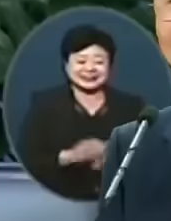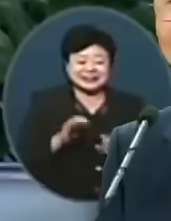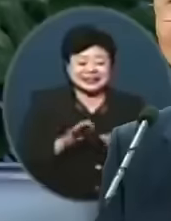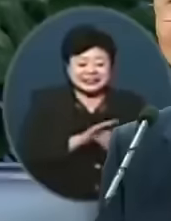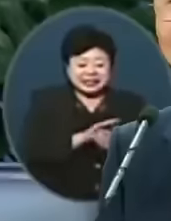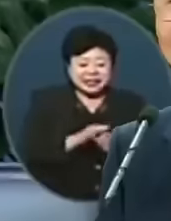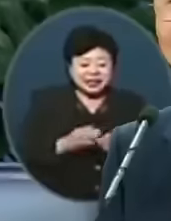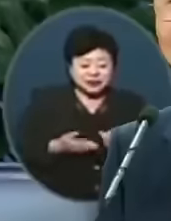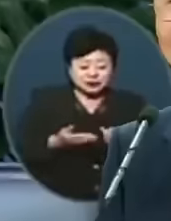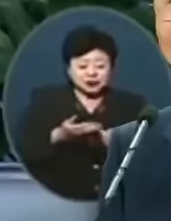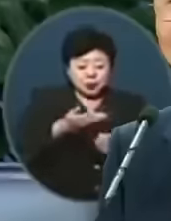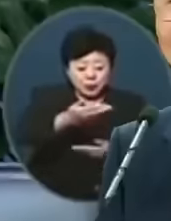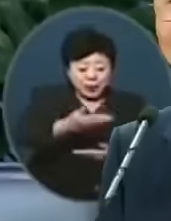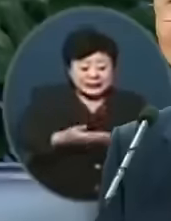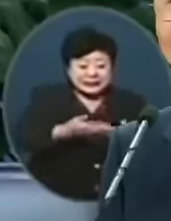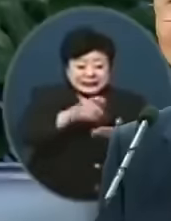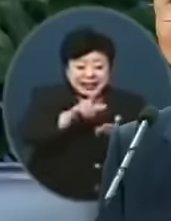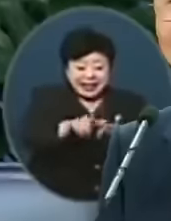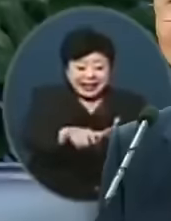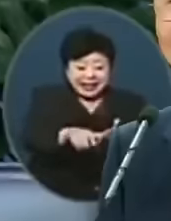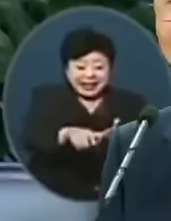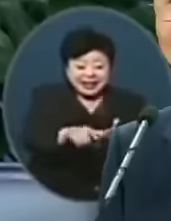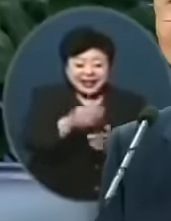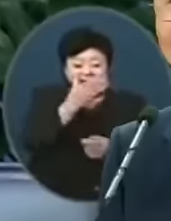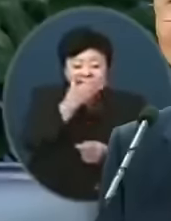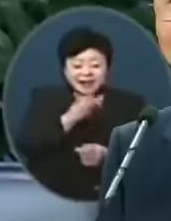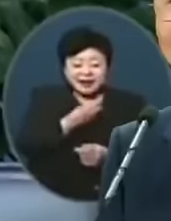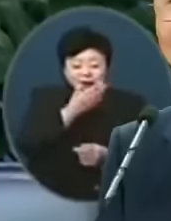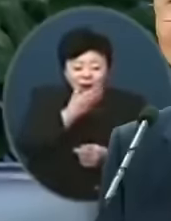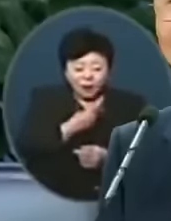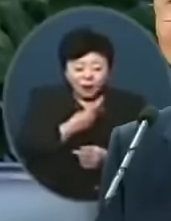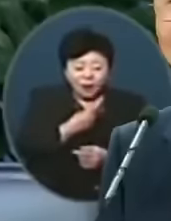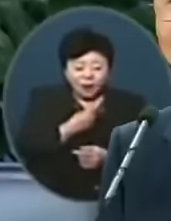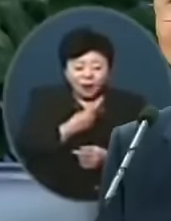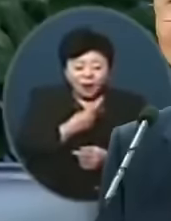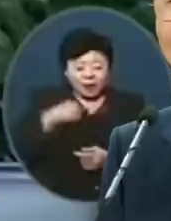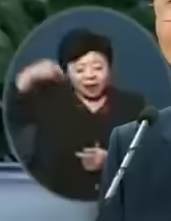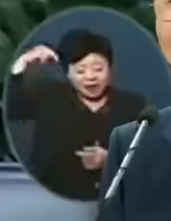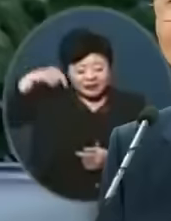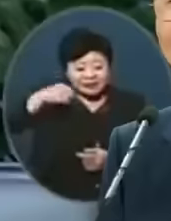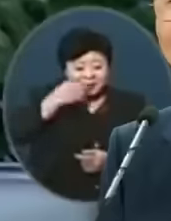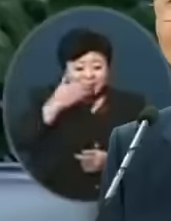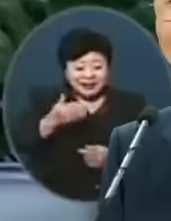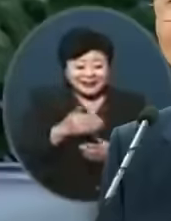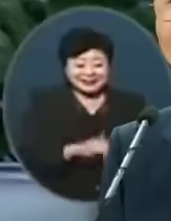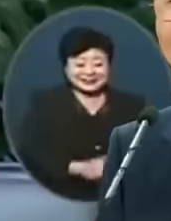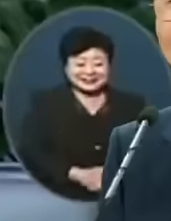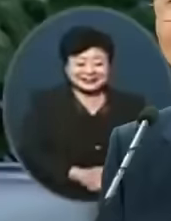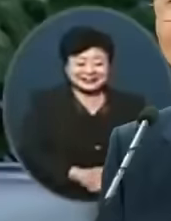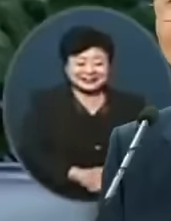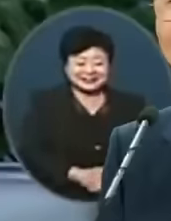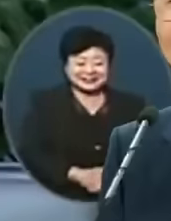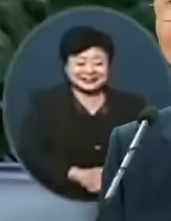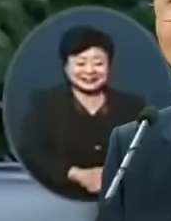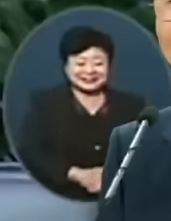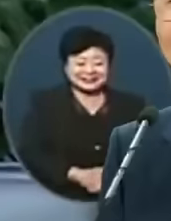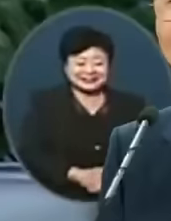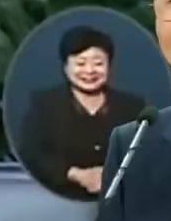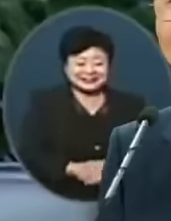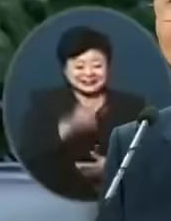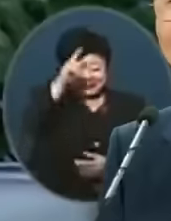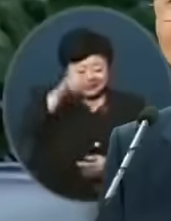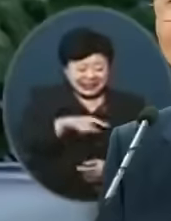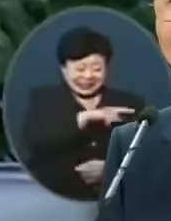사랑을 주고 사랑을 받을 때 행복을 느낄 수가 있는 것입니다. 천하